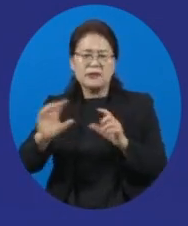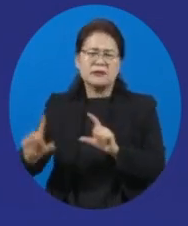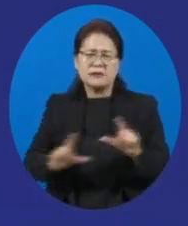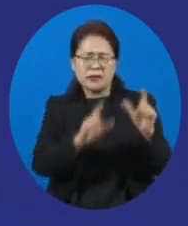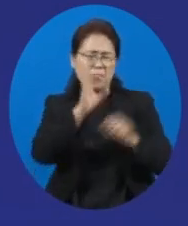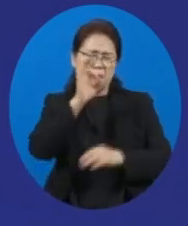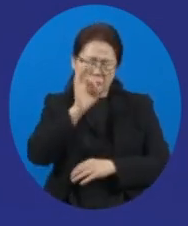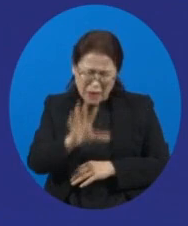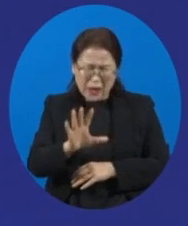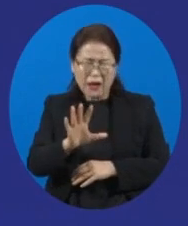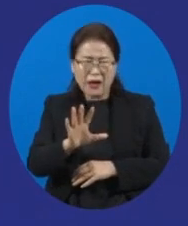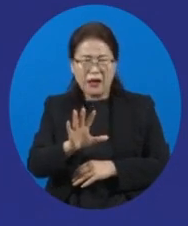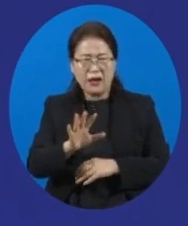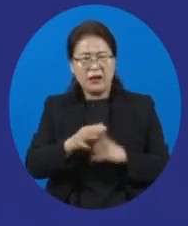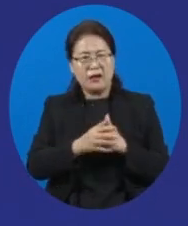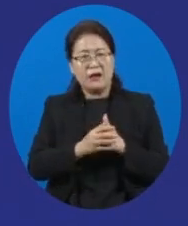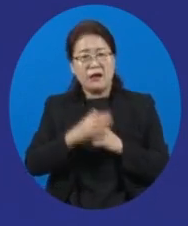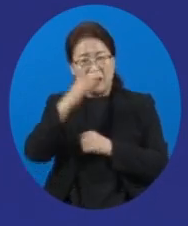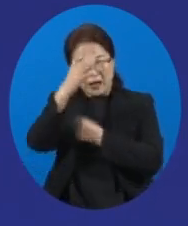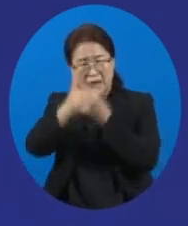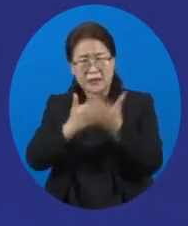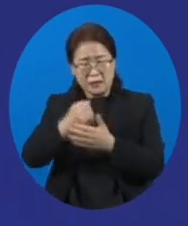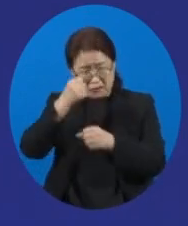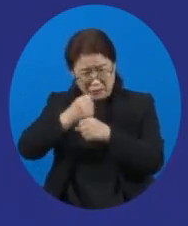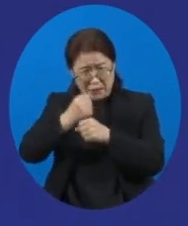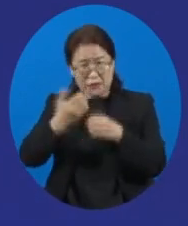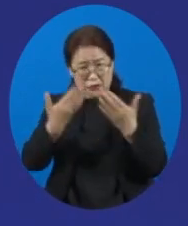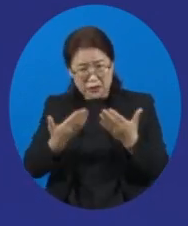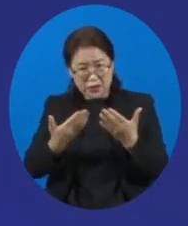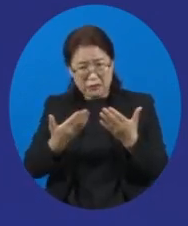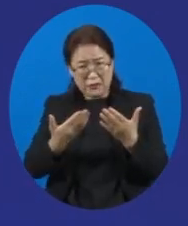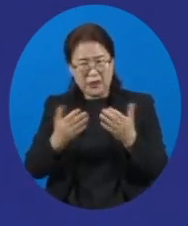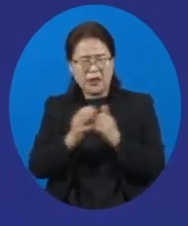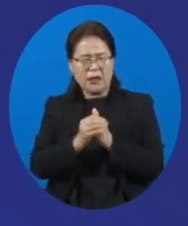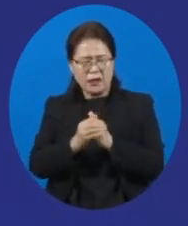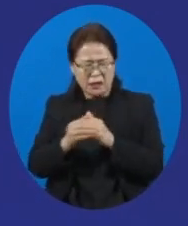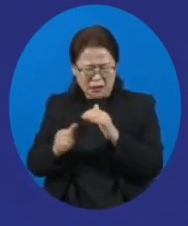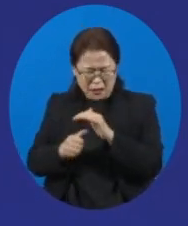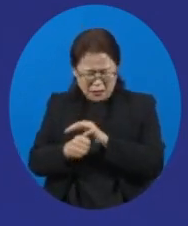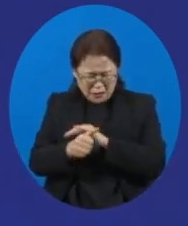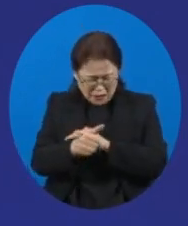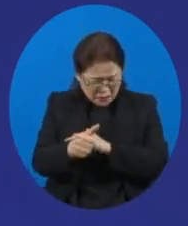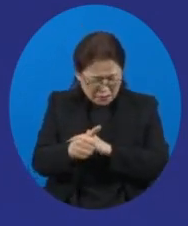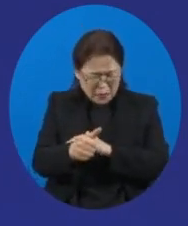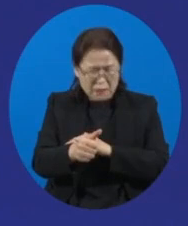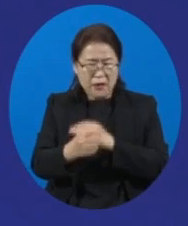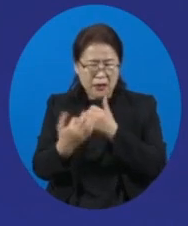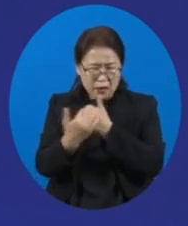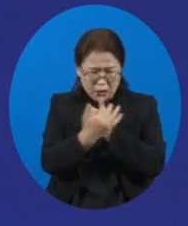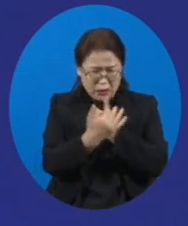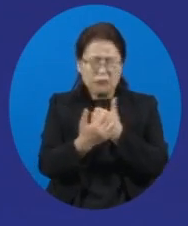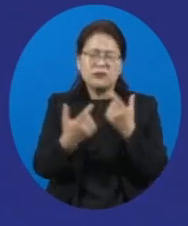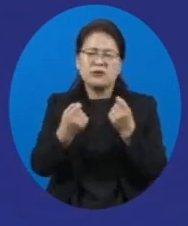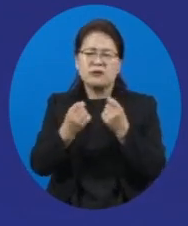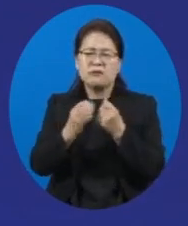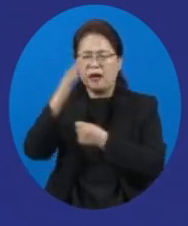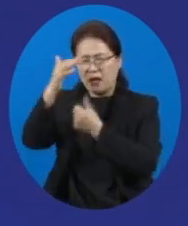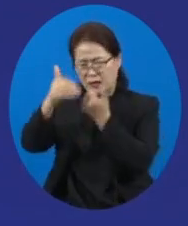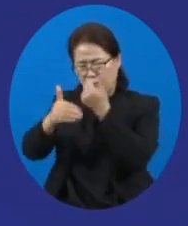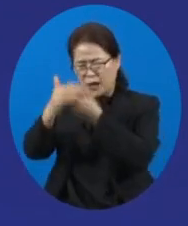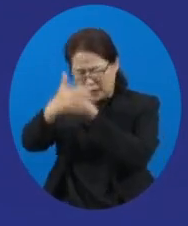깨어나도 너는 피조물이기 때문에 뱀의 유혹처럼 하나님이 될 수 없다는 거예요.